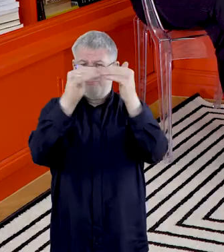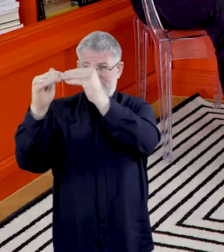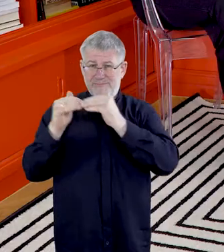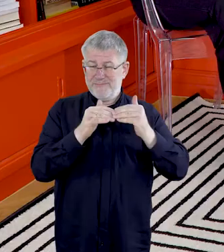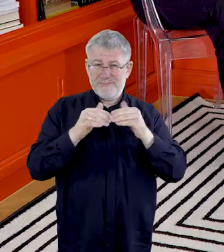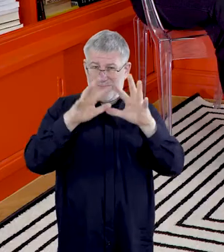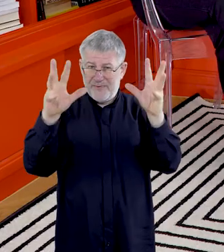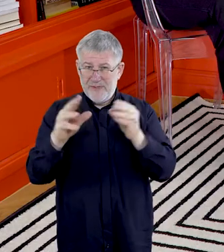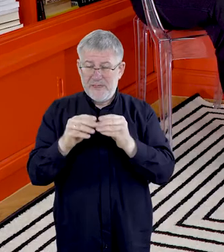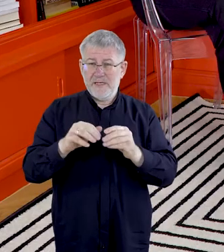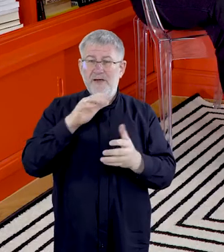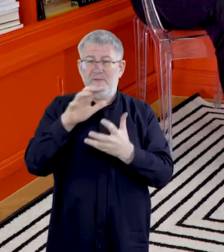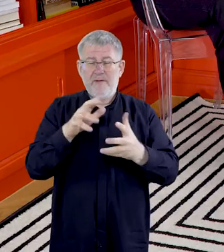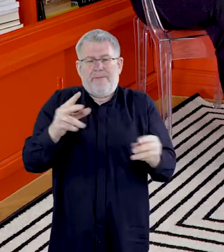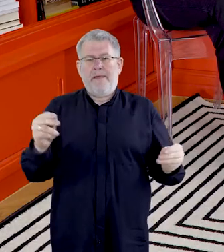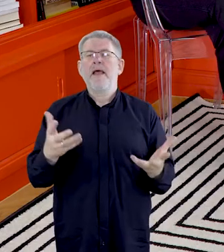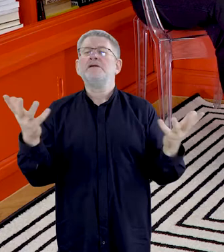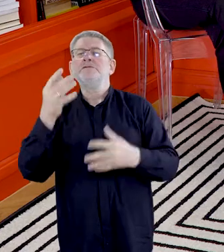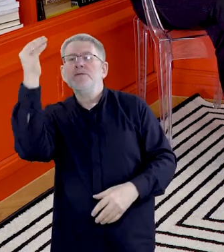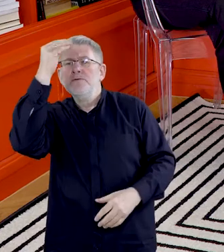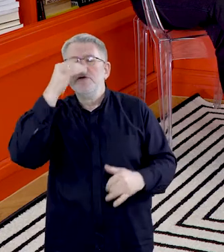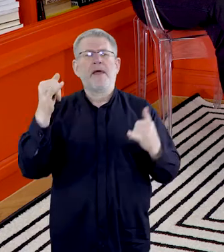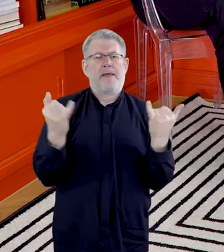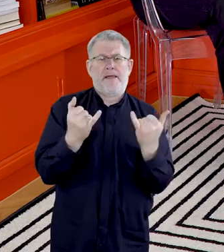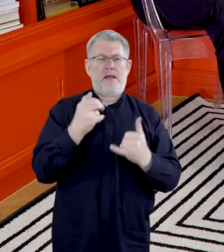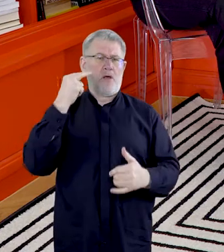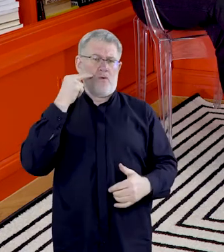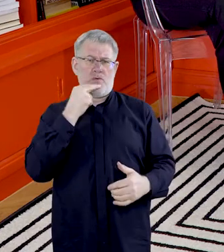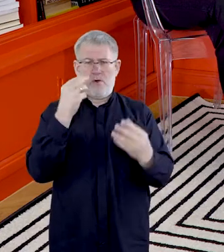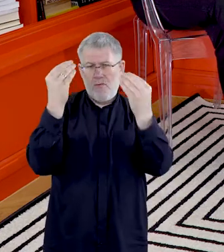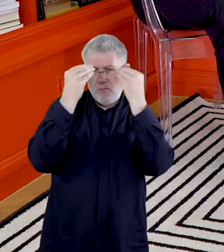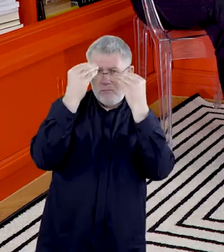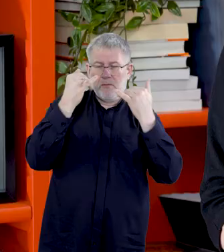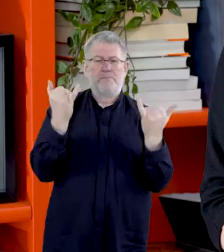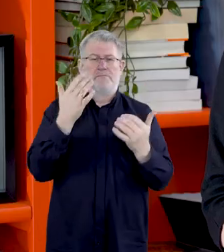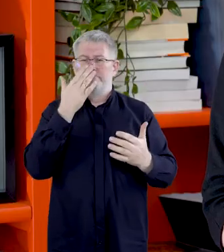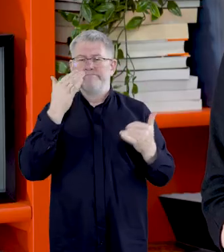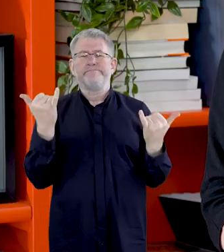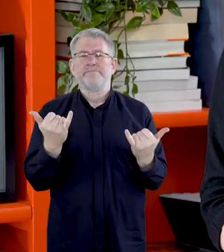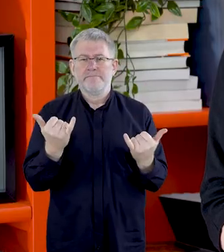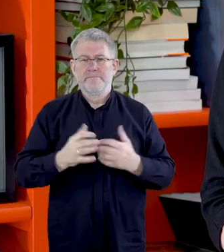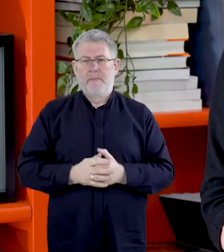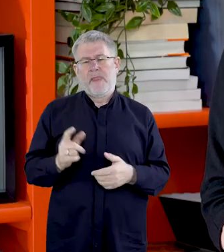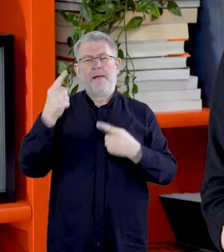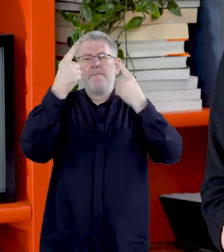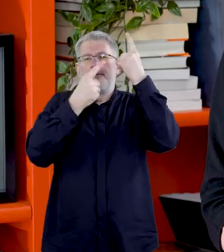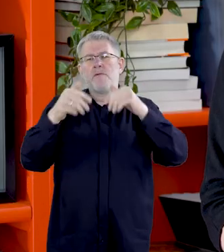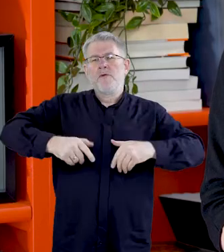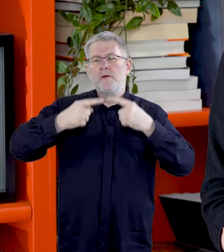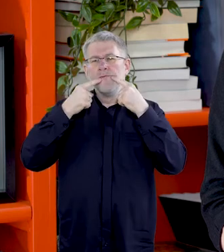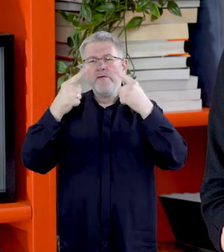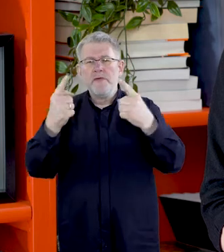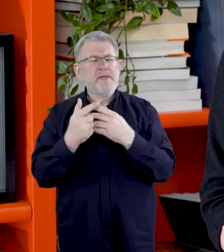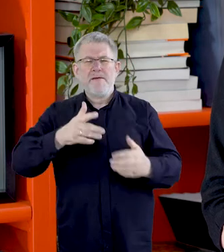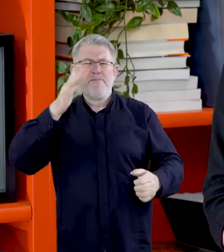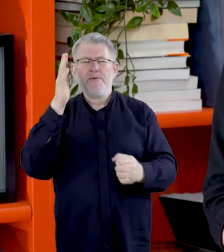krajów. Tak. Ale gdzie go się nauczyć, w jaki sposób się go głusi uczą? To myślę, że tutaj można powiedzieć o takiej